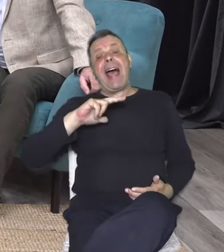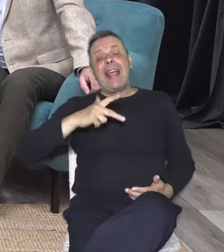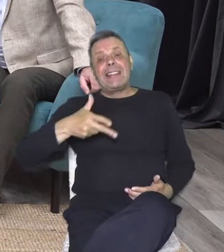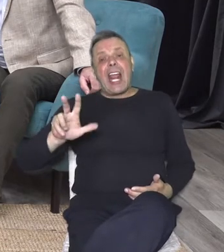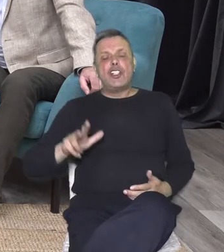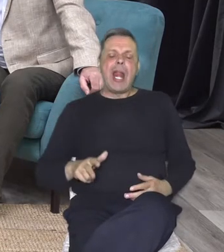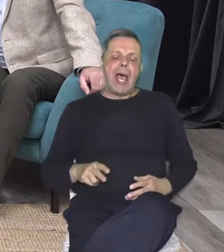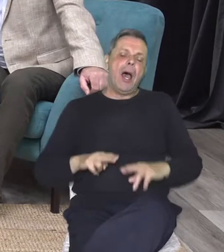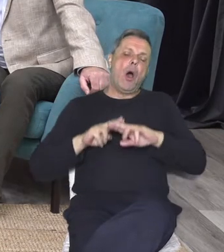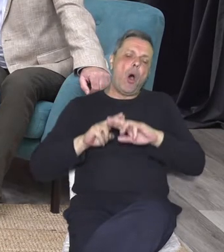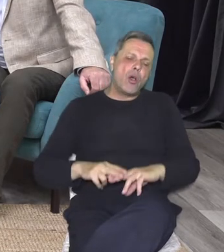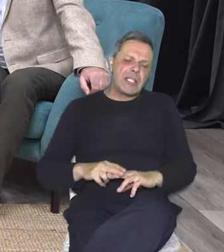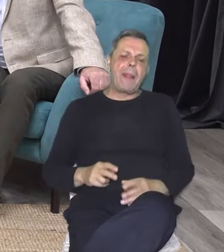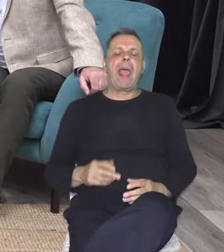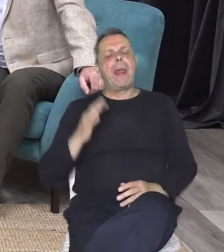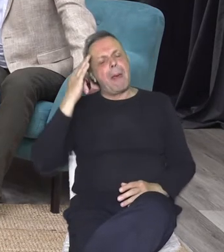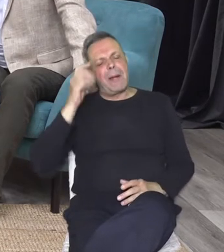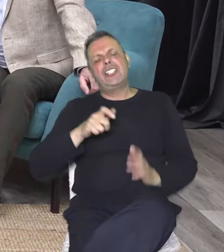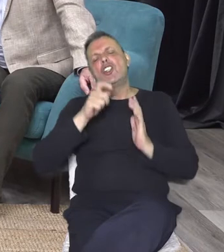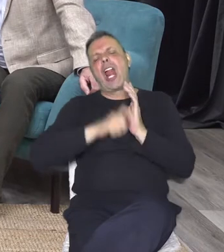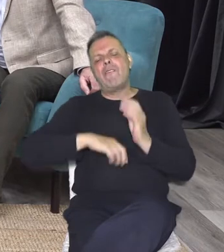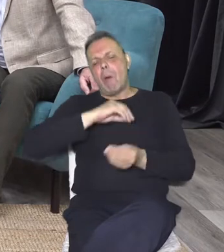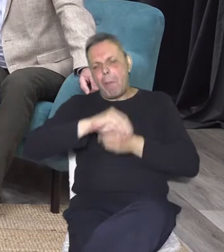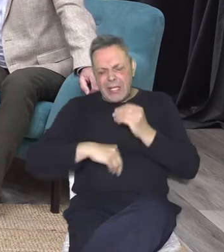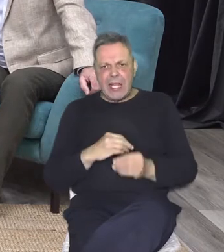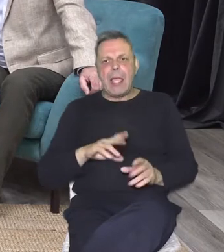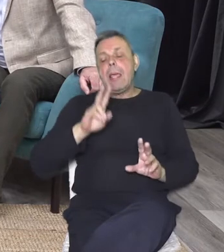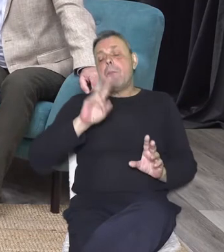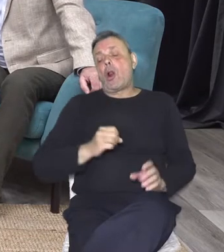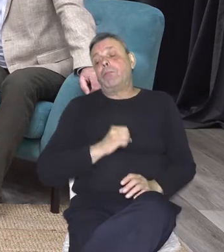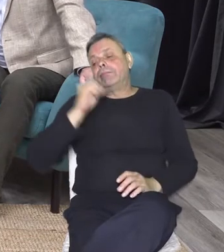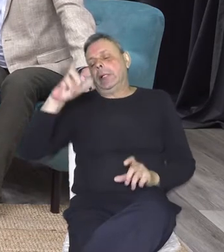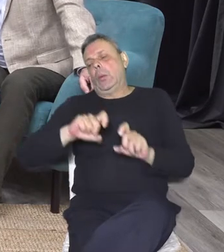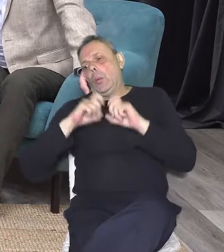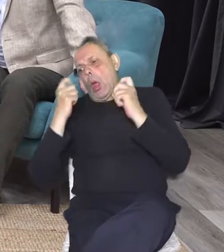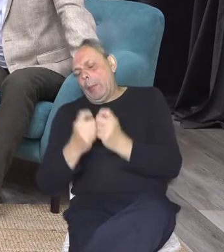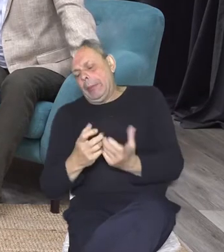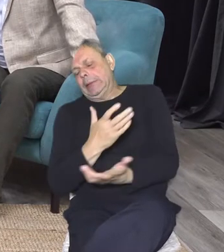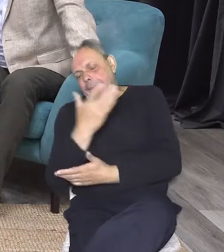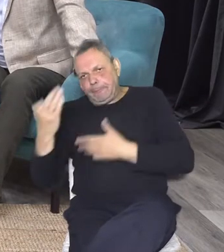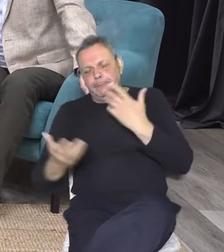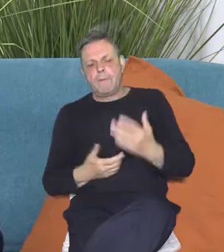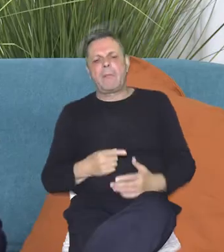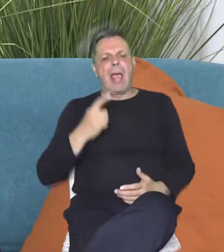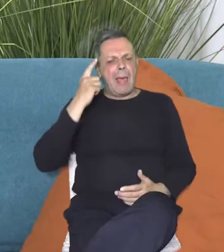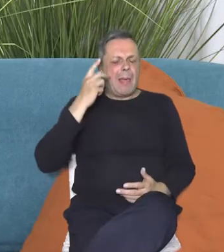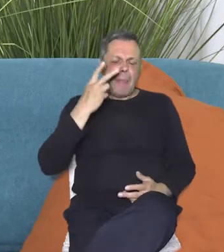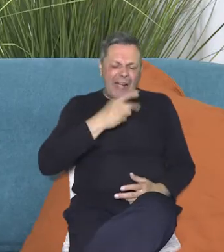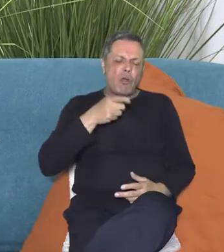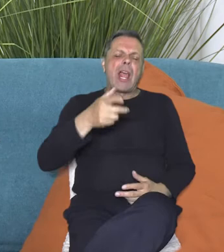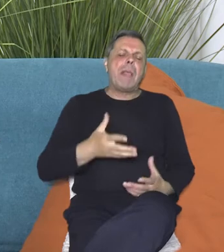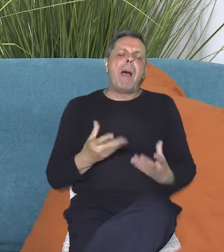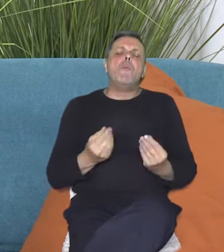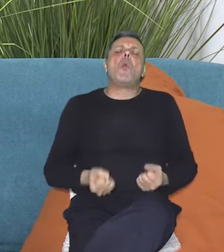trećina, nažalost, ostane na brizi članovima obitelji, mora ih se čak negdje smjestiti, oni su invalidi onda i naravno da je njima puno